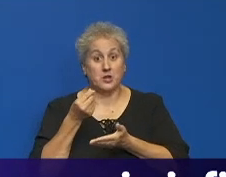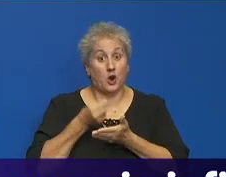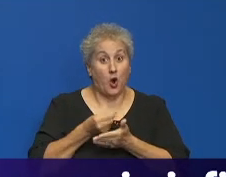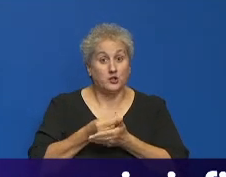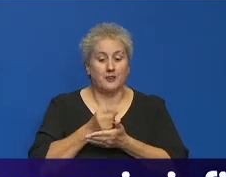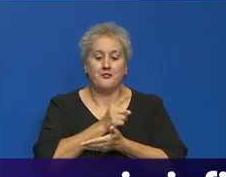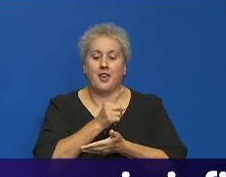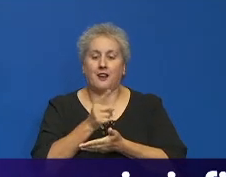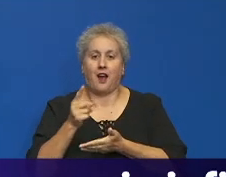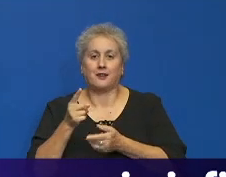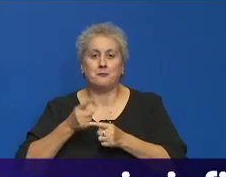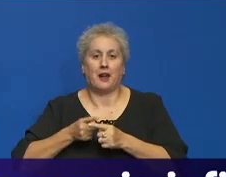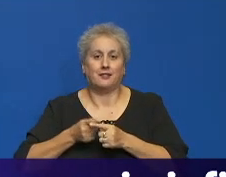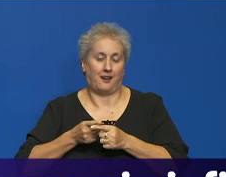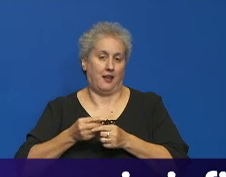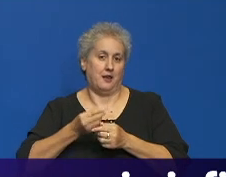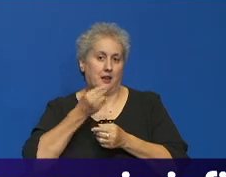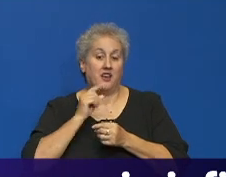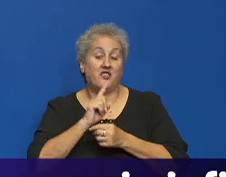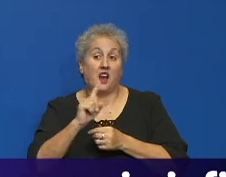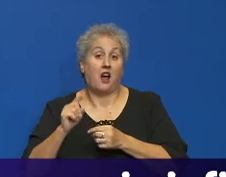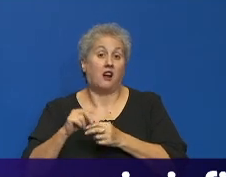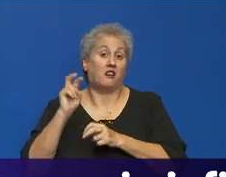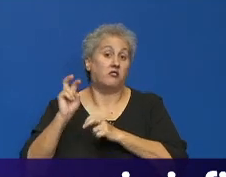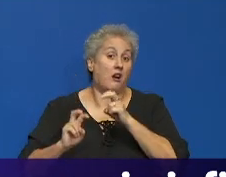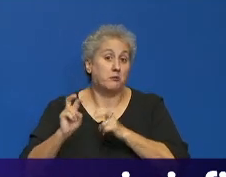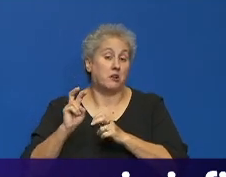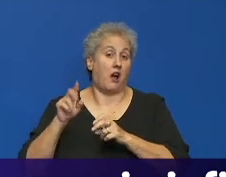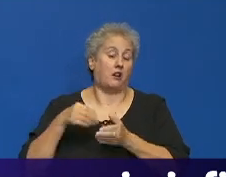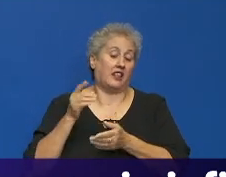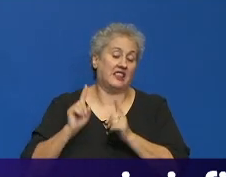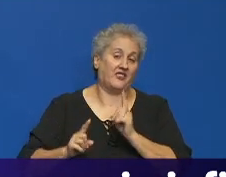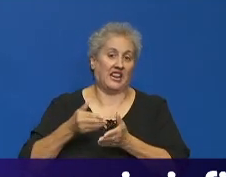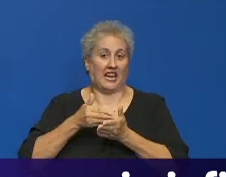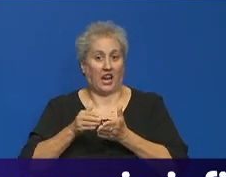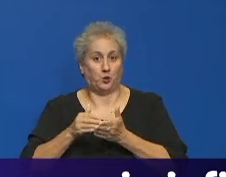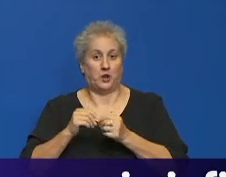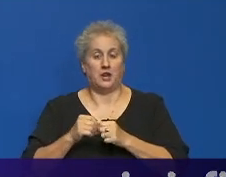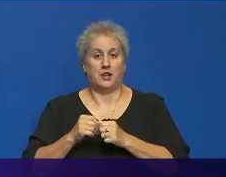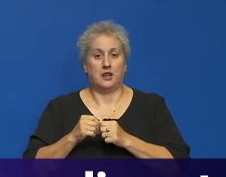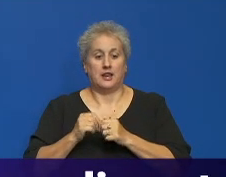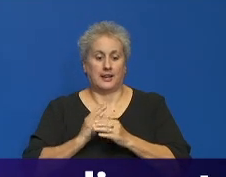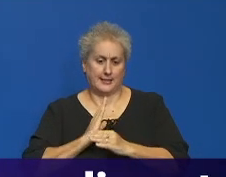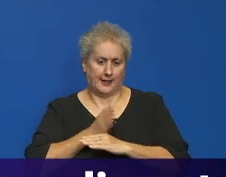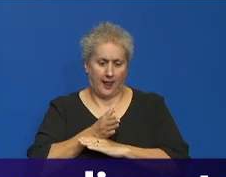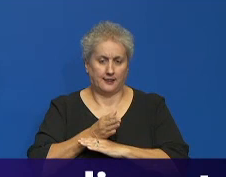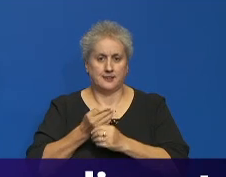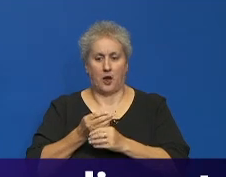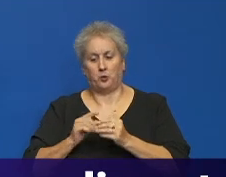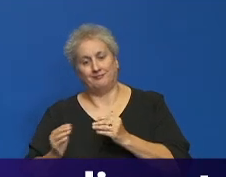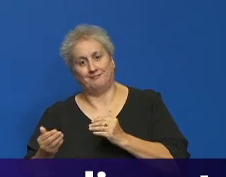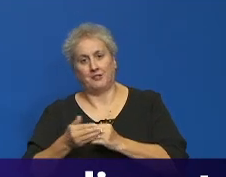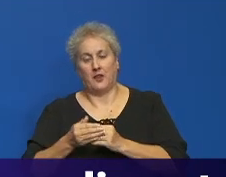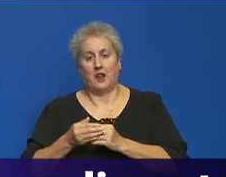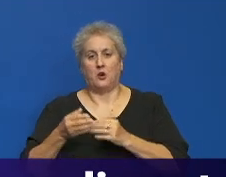fiecare produs, fiecare procesator au anumite cheltuieli, că sunt directe, că sunt indirecte, sunt costuri